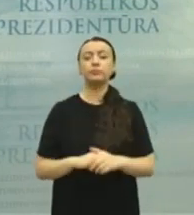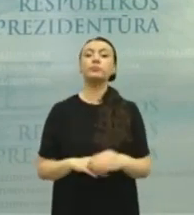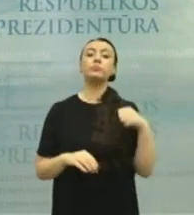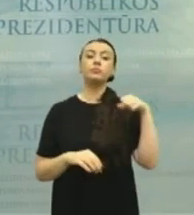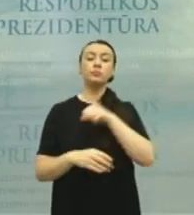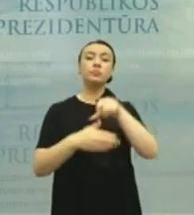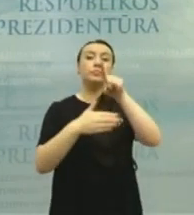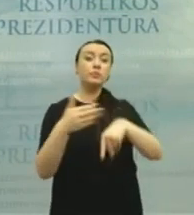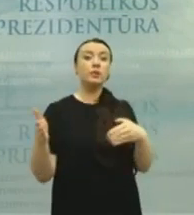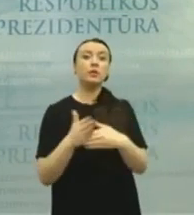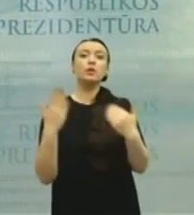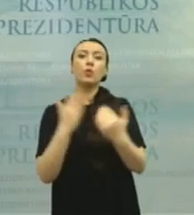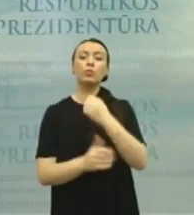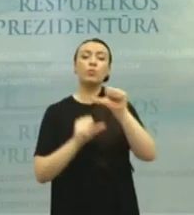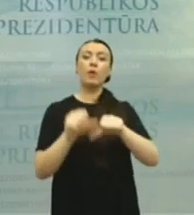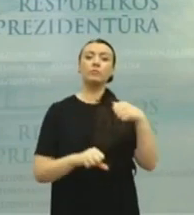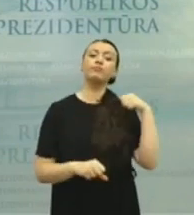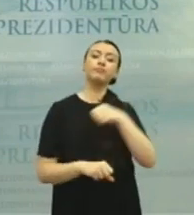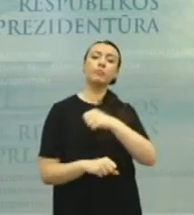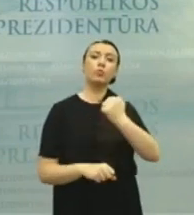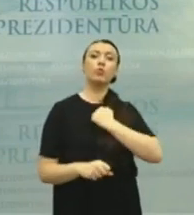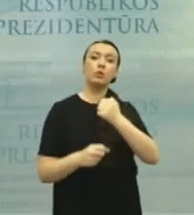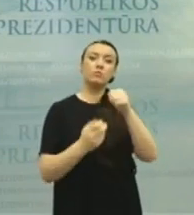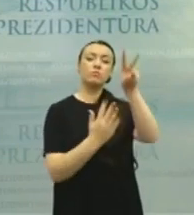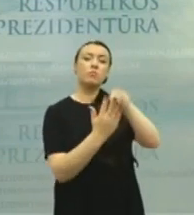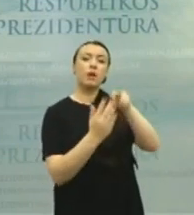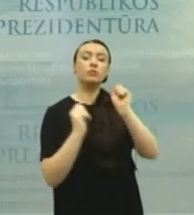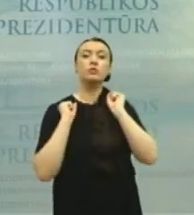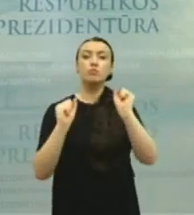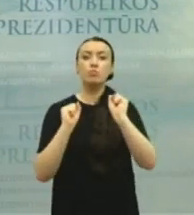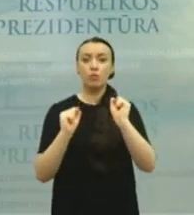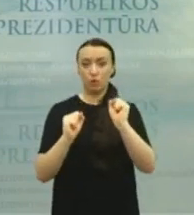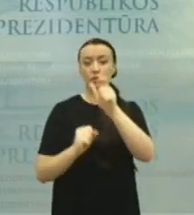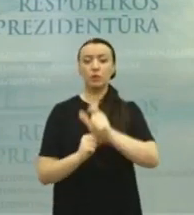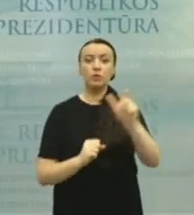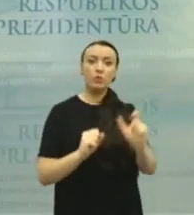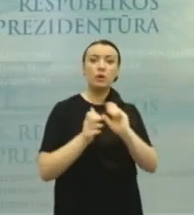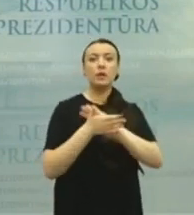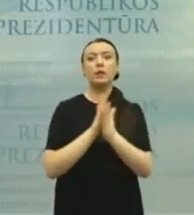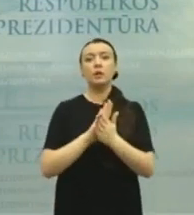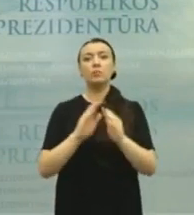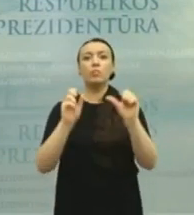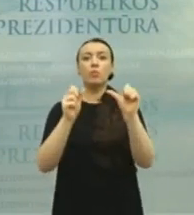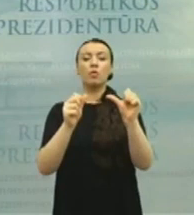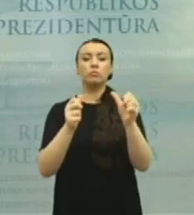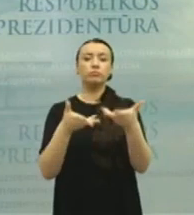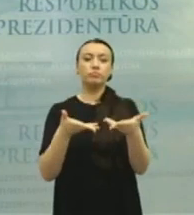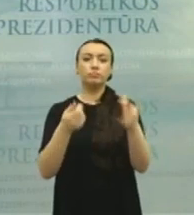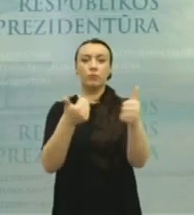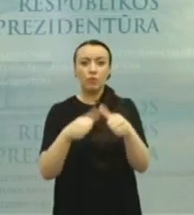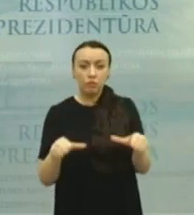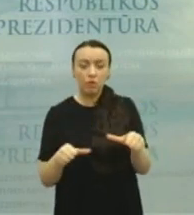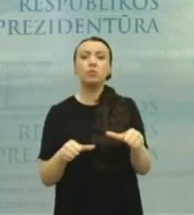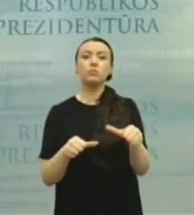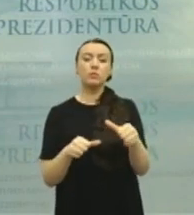aš tikiu, kad iki naujų metų mes turėsime peržiūrėtą sportininkų rengimo modelį. Labai svarbu, kad